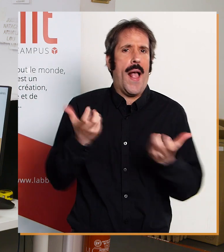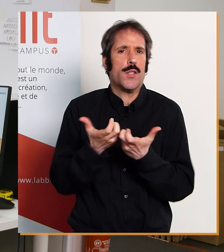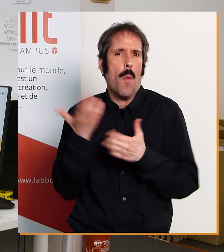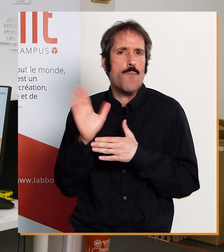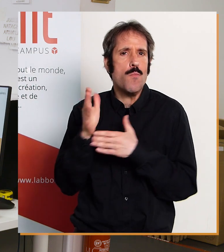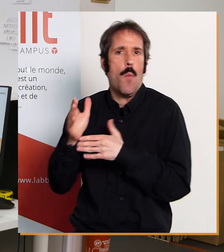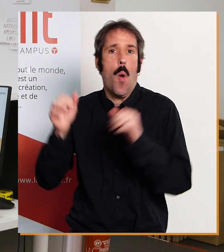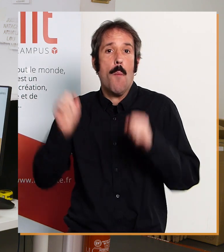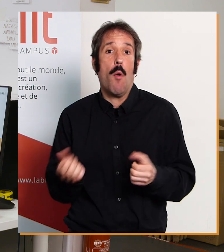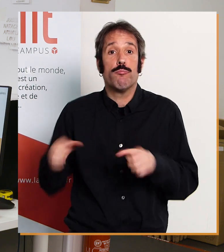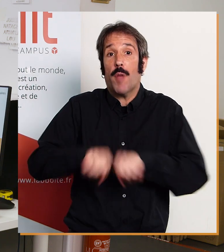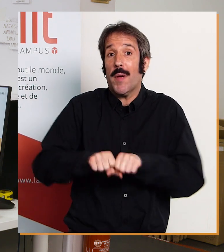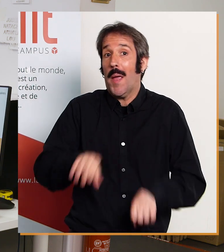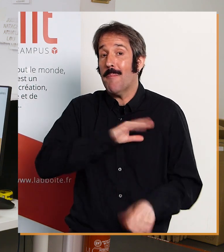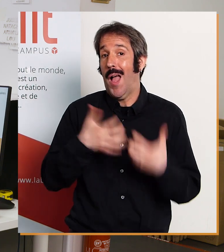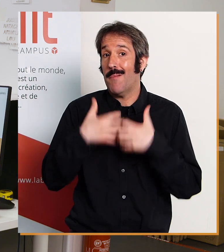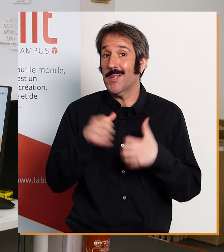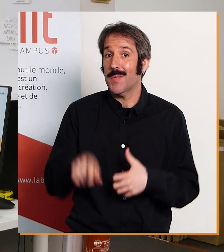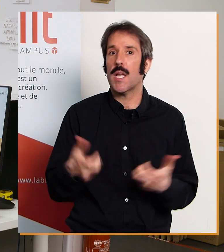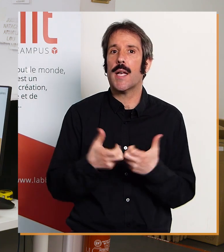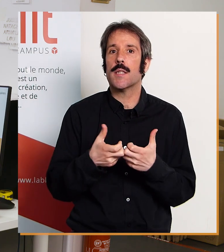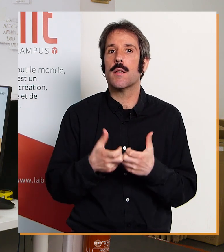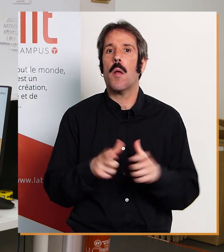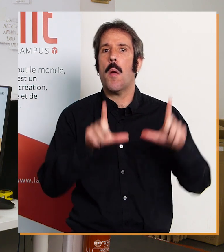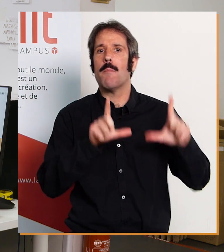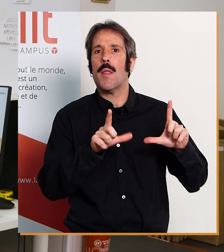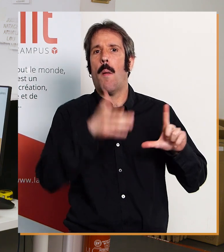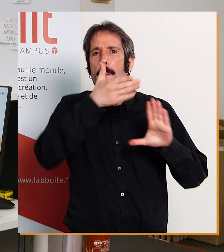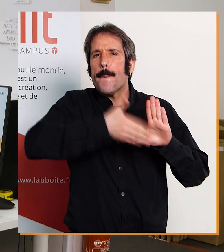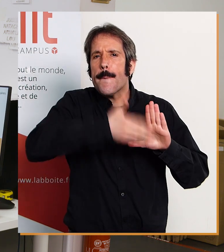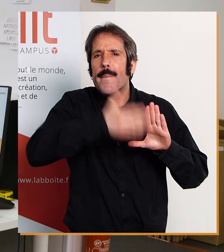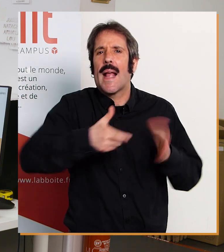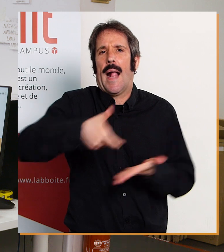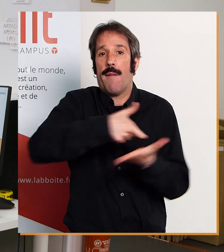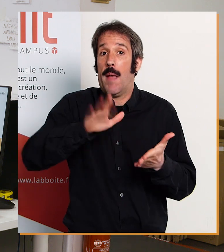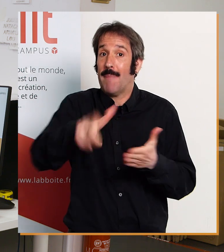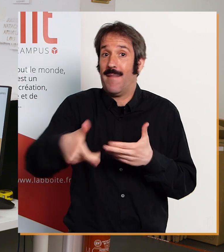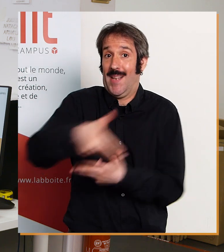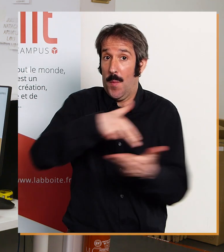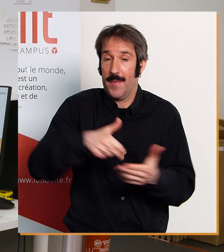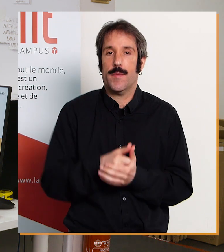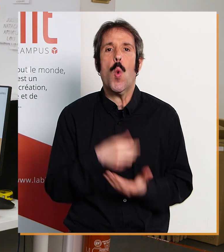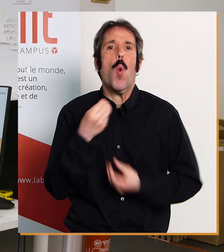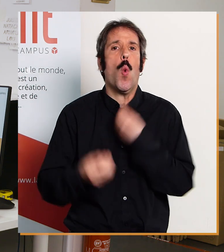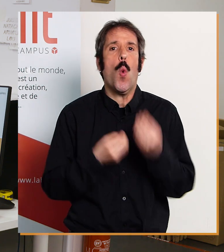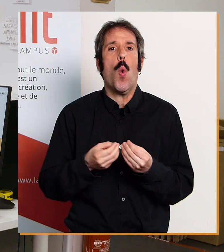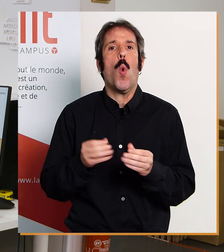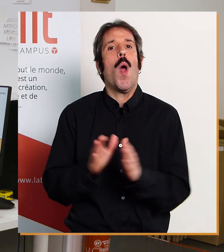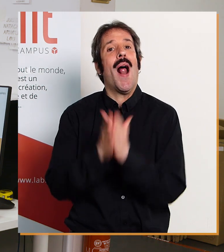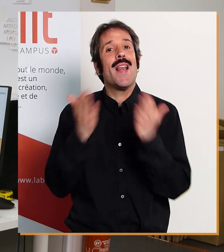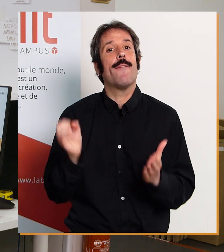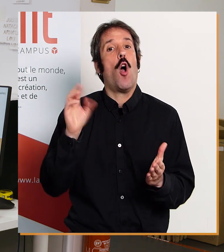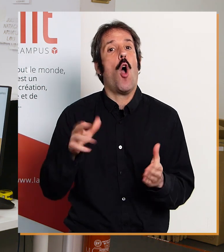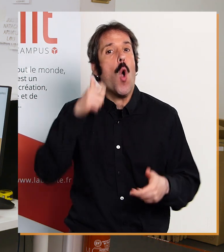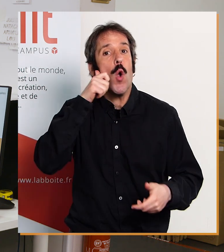quelques exemples d'éléments qu'on peut réaliser sur la machine, comme par exemple ce panneau en contreplaqué qui a été gravé puis découpé, ou bien même ce livre